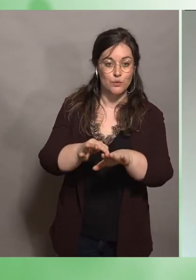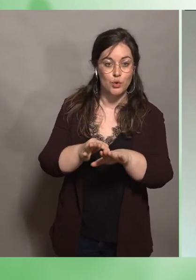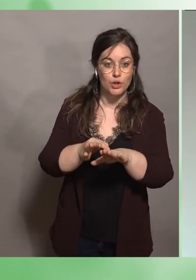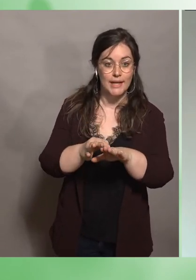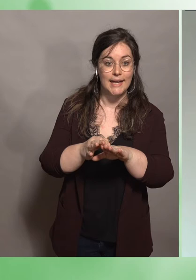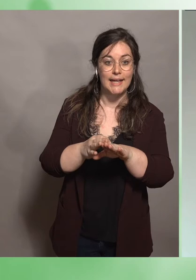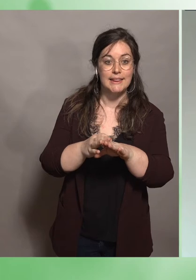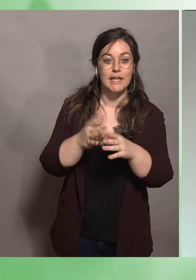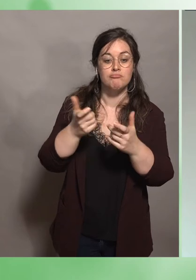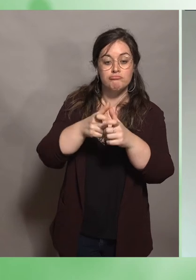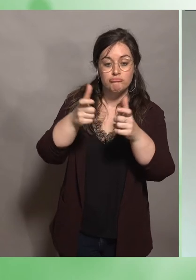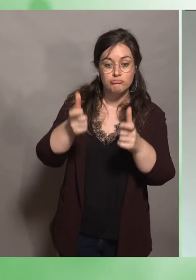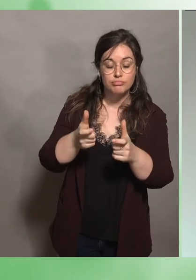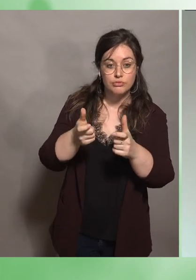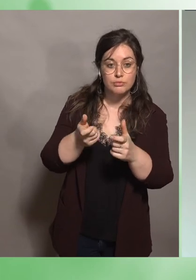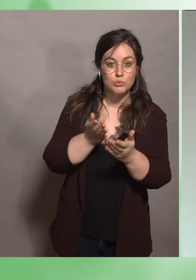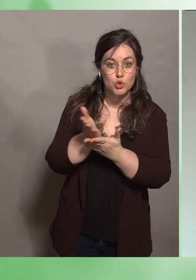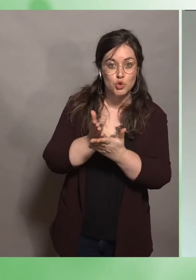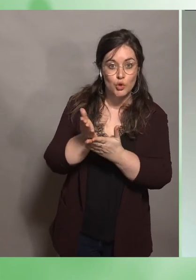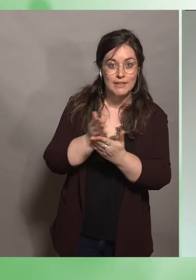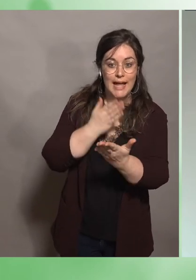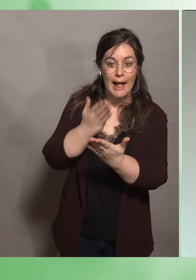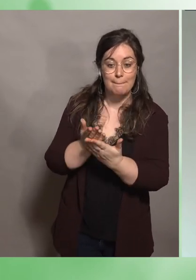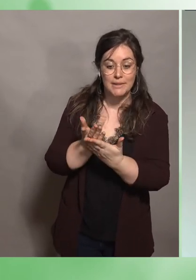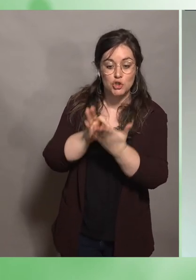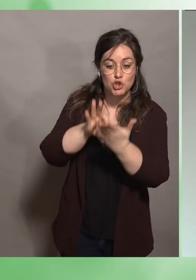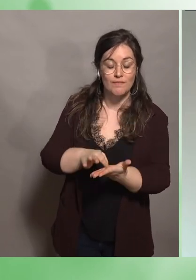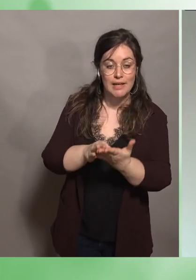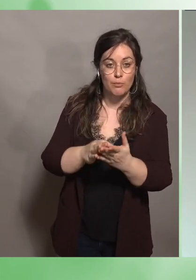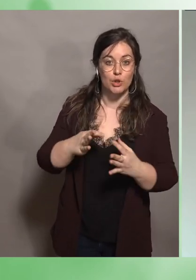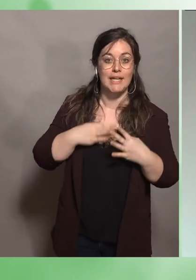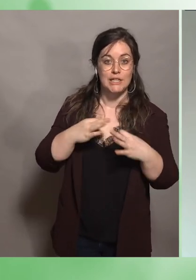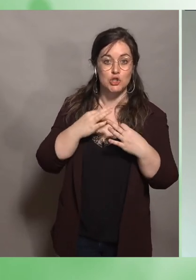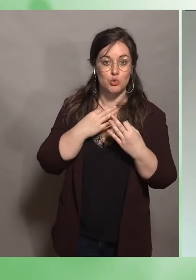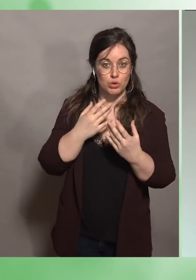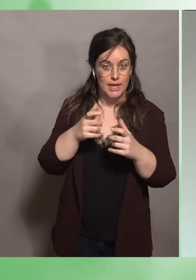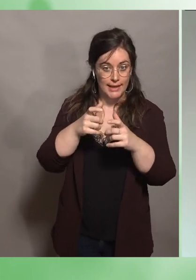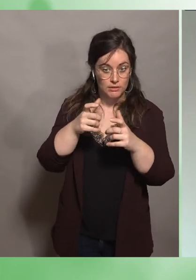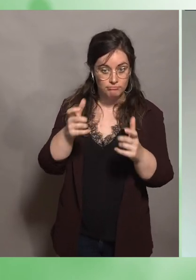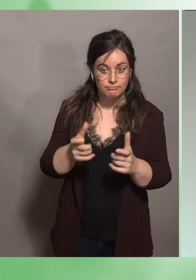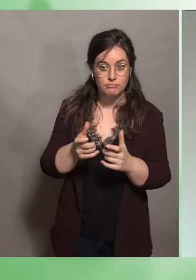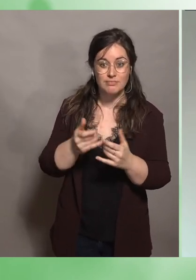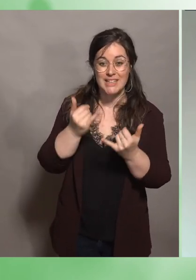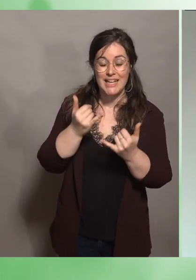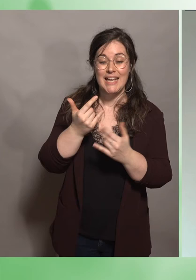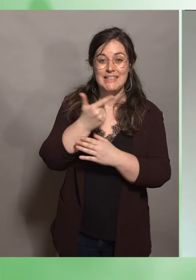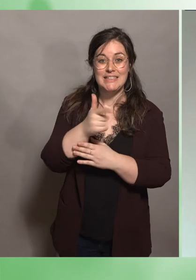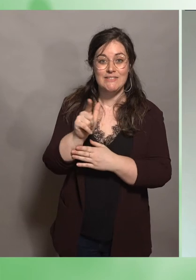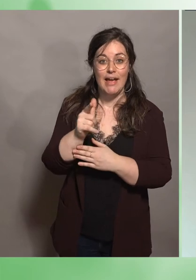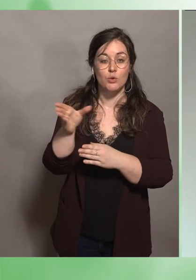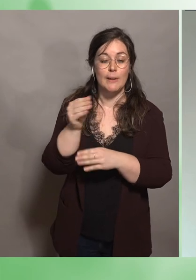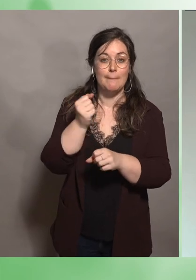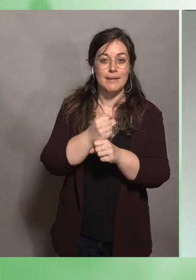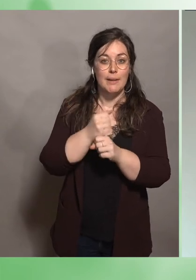Services Anbieter mit Schwerpunkt im Gesundheitswesen. Aktuell sind bei Ihnen 2200 Mitarbeiterinnen und Mitarbeiter